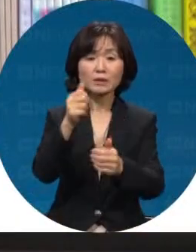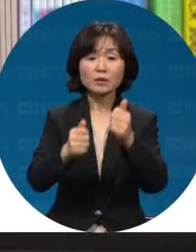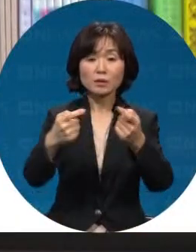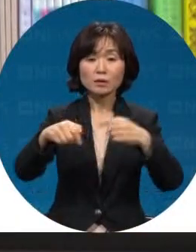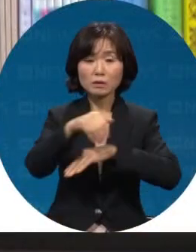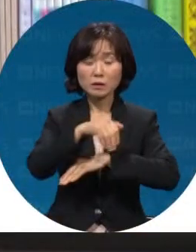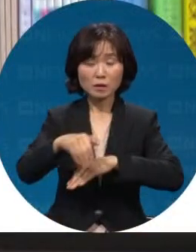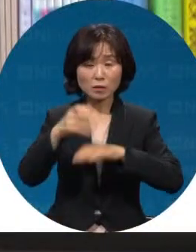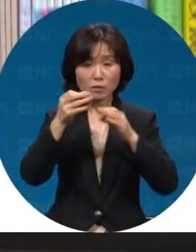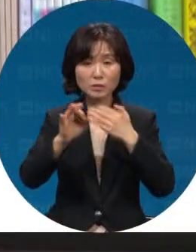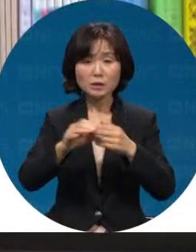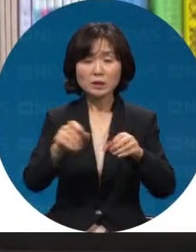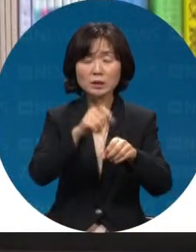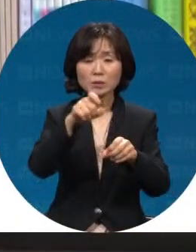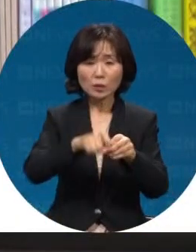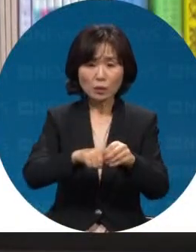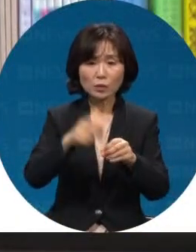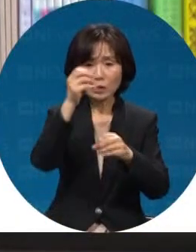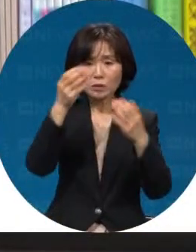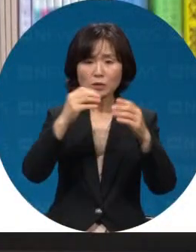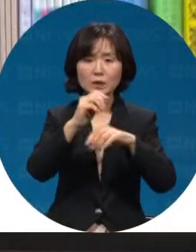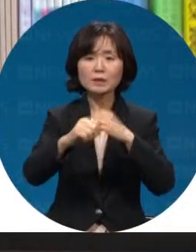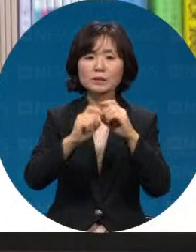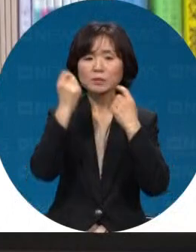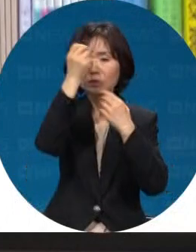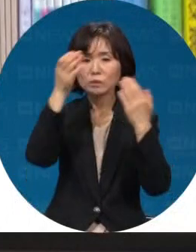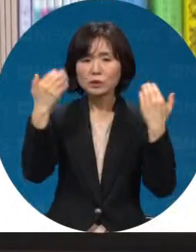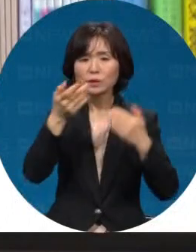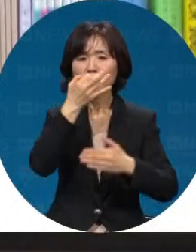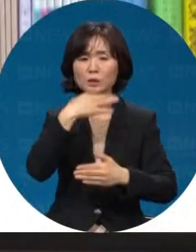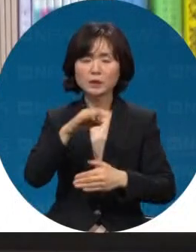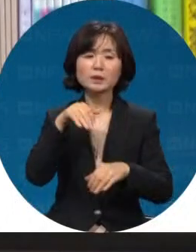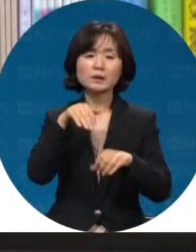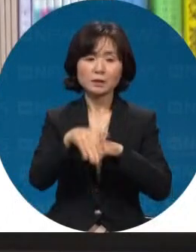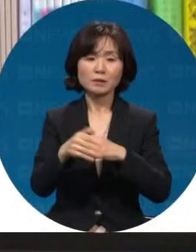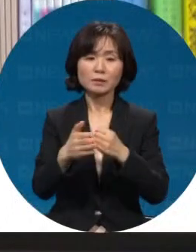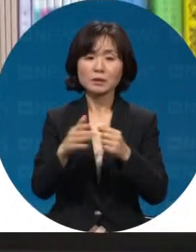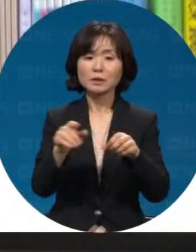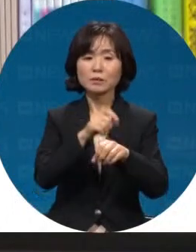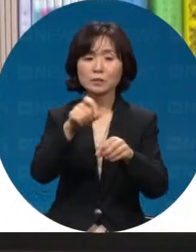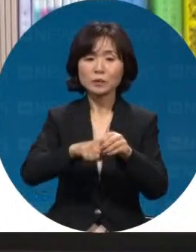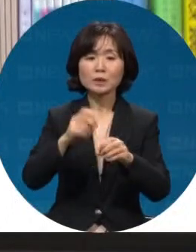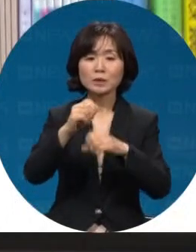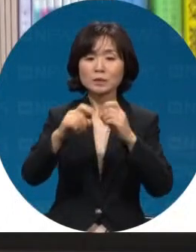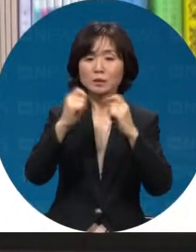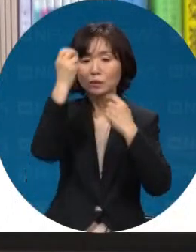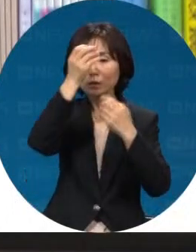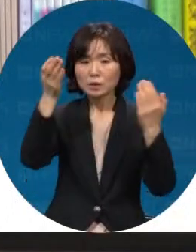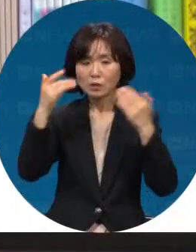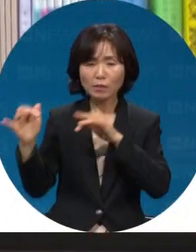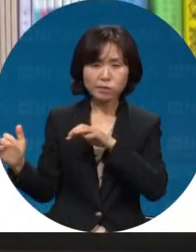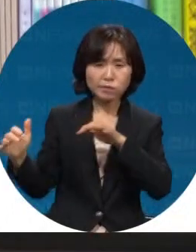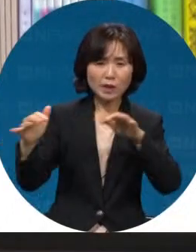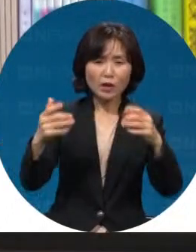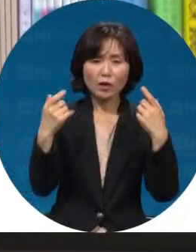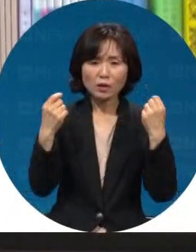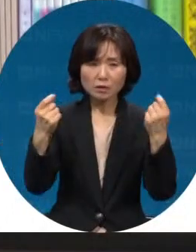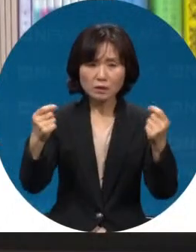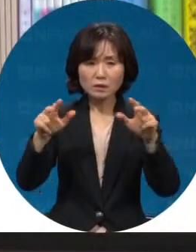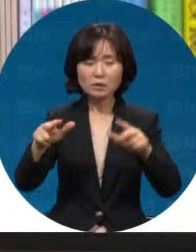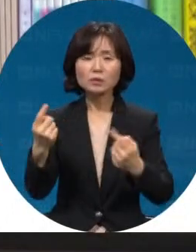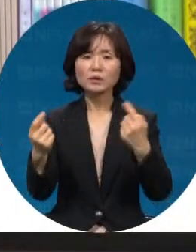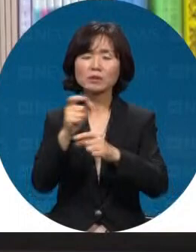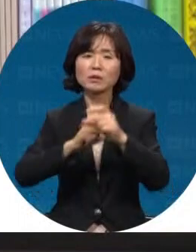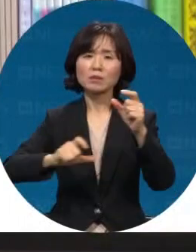정책 자체가 특목고 자사고 의령 방향으로 가고 있기 때문에 통 묶고 자사고 쏠림현상 은 여 전에 유지될 수밖에 없고 현재부터